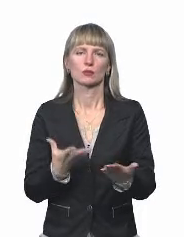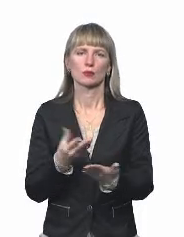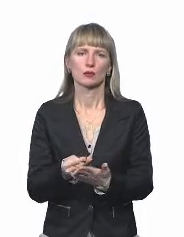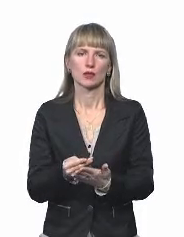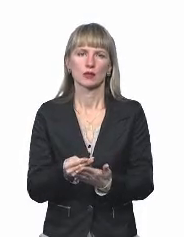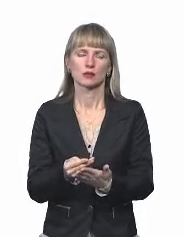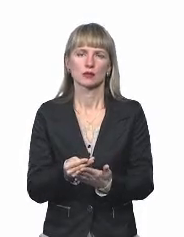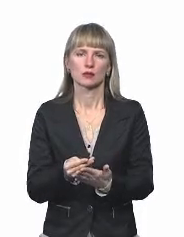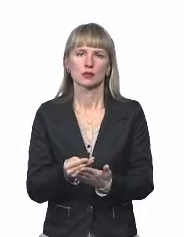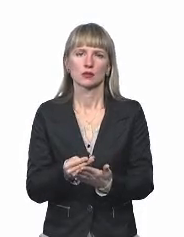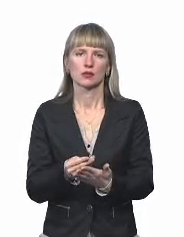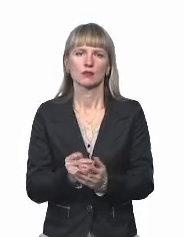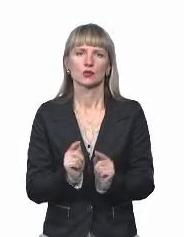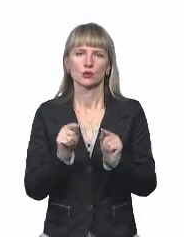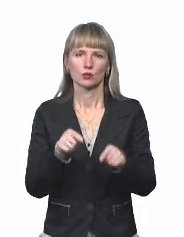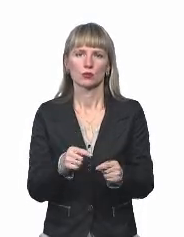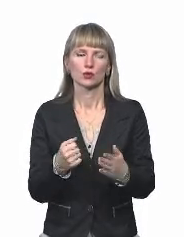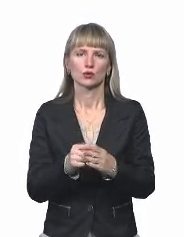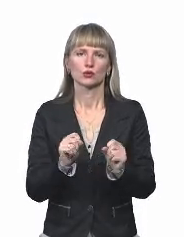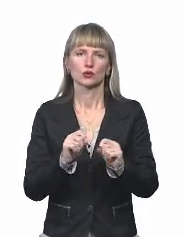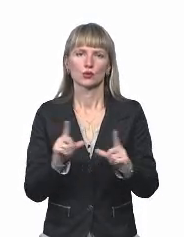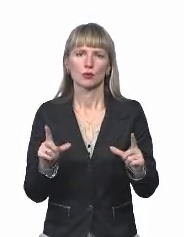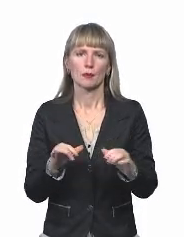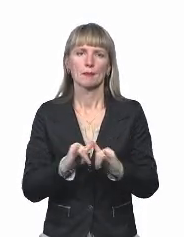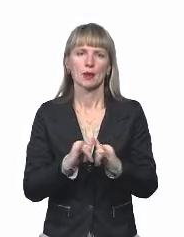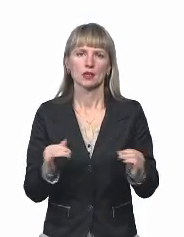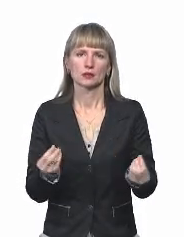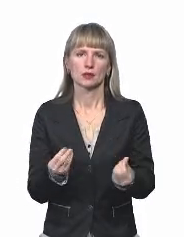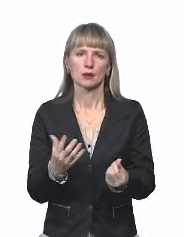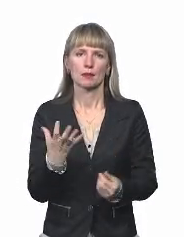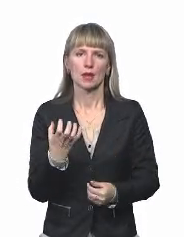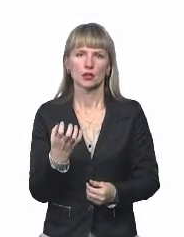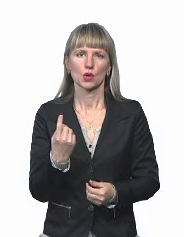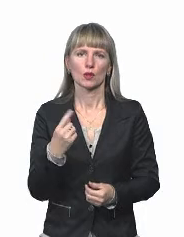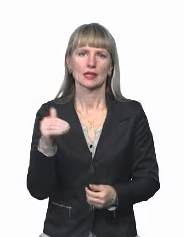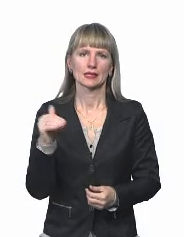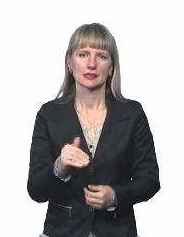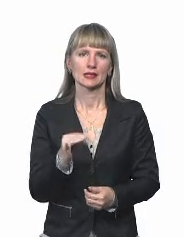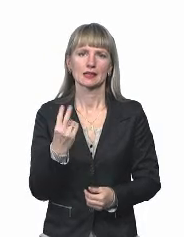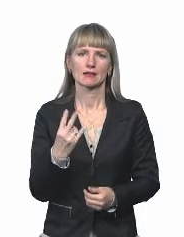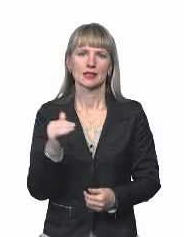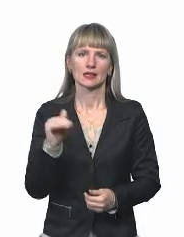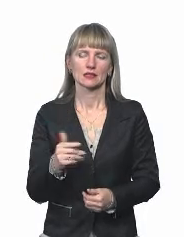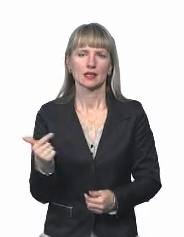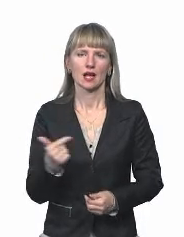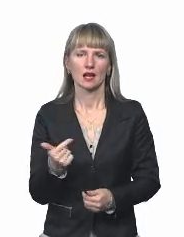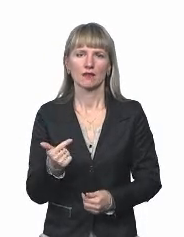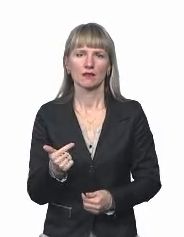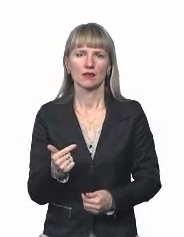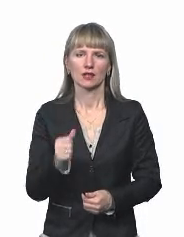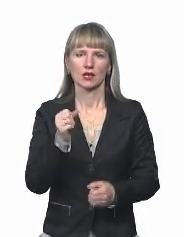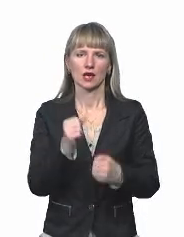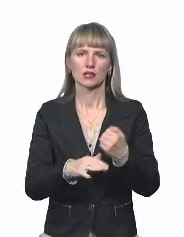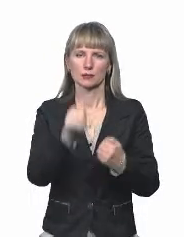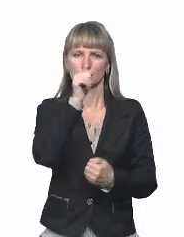при вступі дитини до школи. Найпоширеніші суми – 500, 1 тисяча та 2 тисячі гривень.